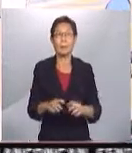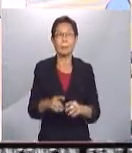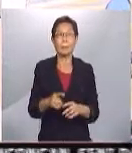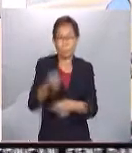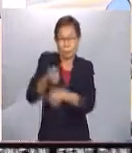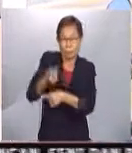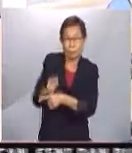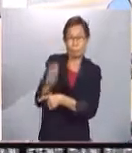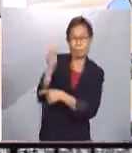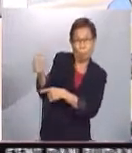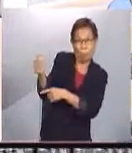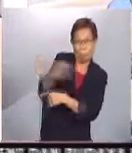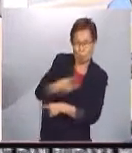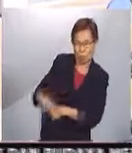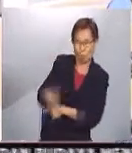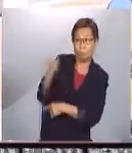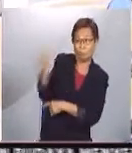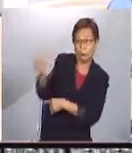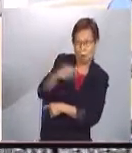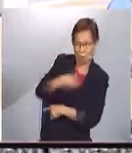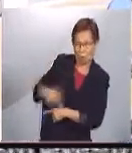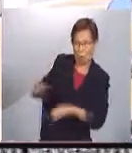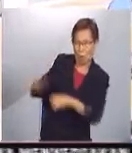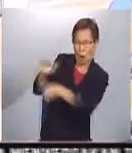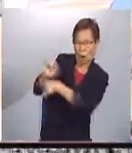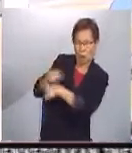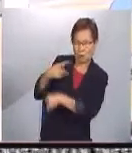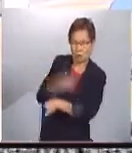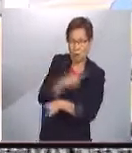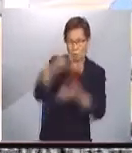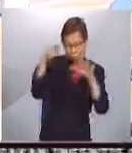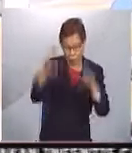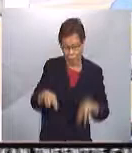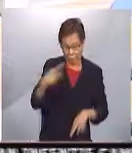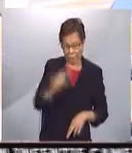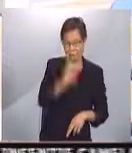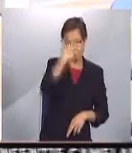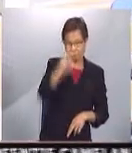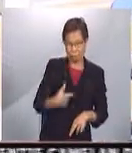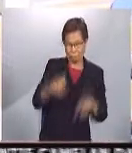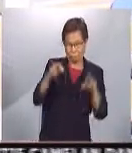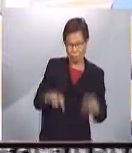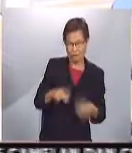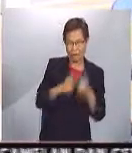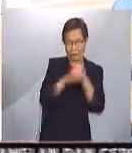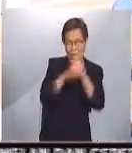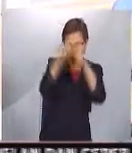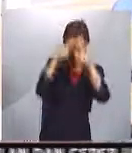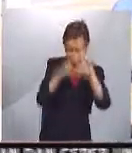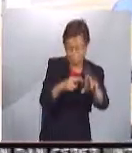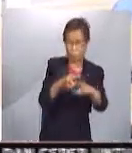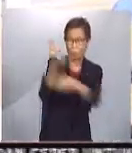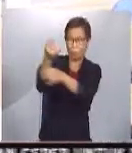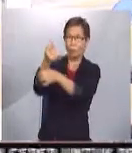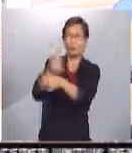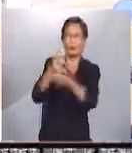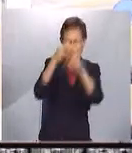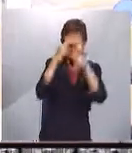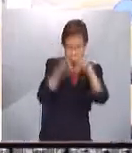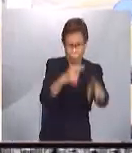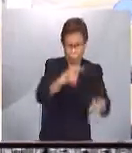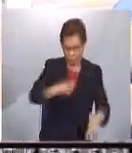yang menjalankan semua tugas dan kita cuma rakyat patuh kepada institusi raja.